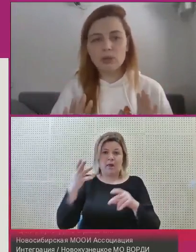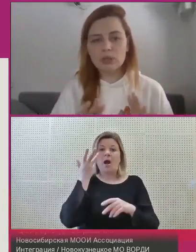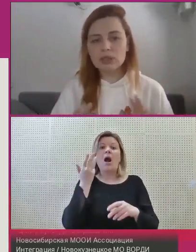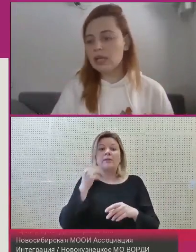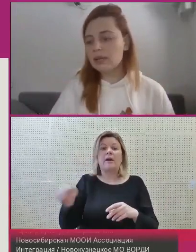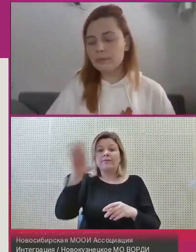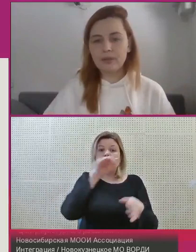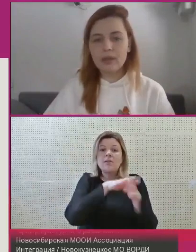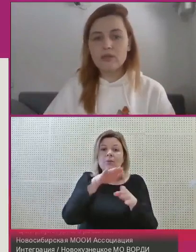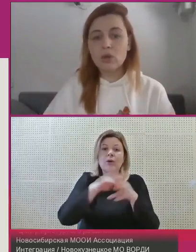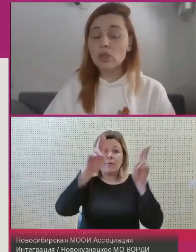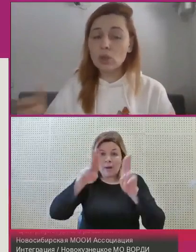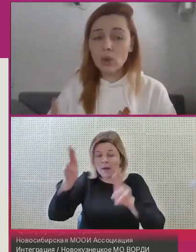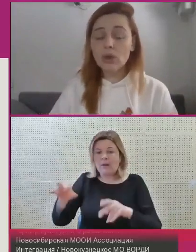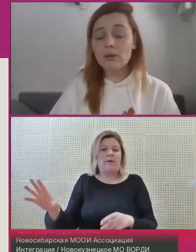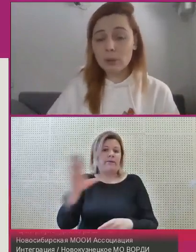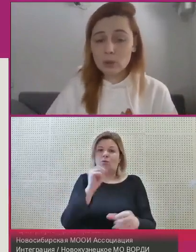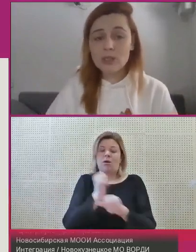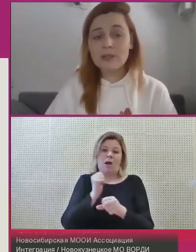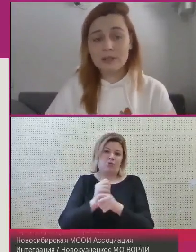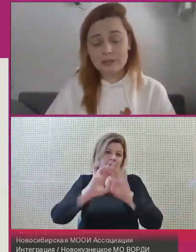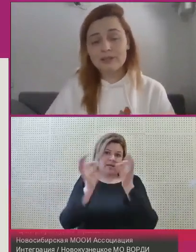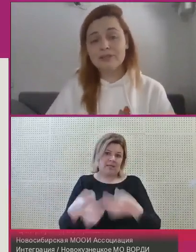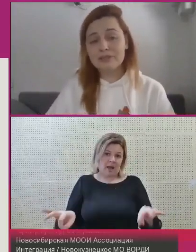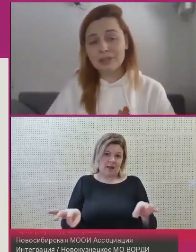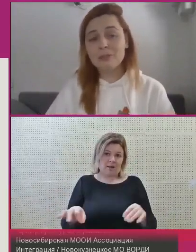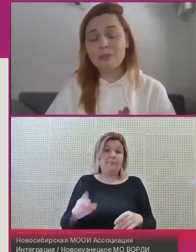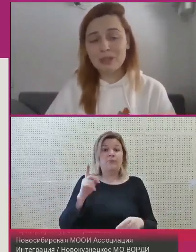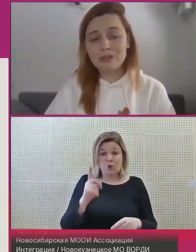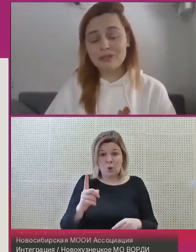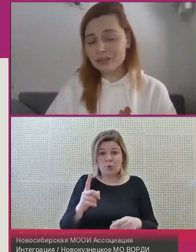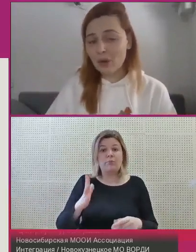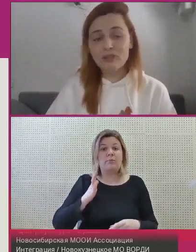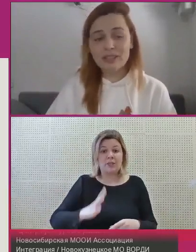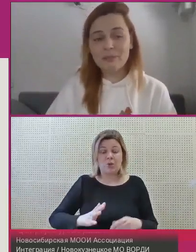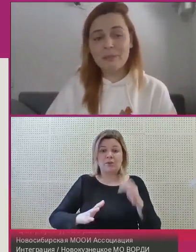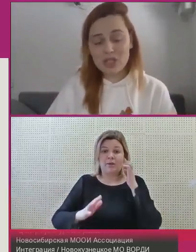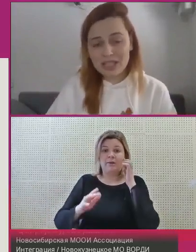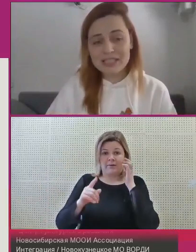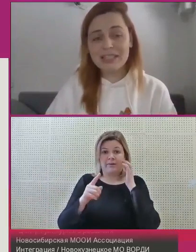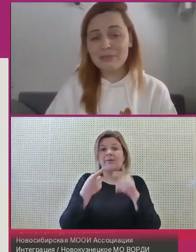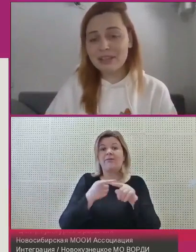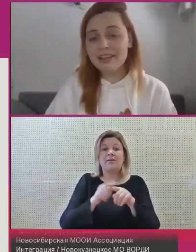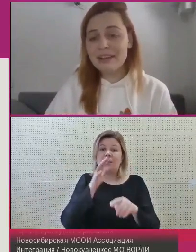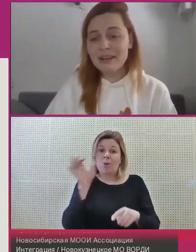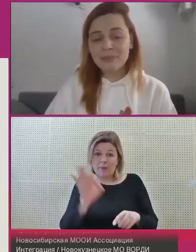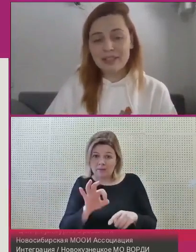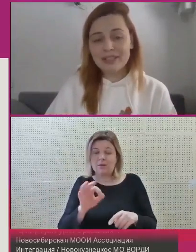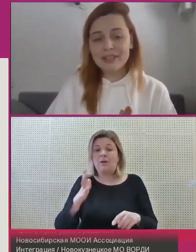механизм работает идеально. Вот. Но придется в этот момент, я уверена, попрощаться с